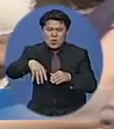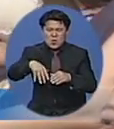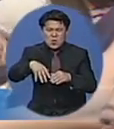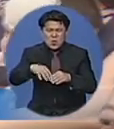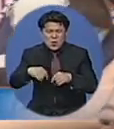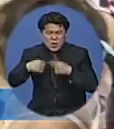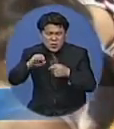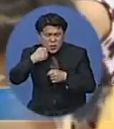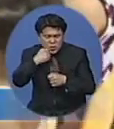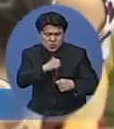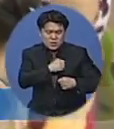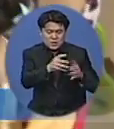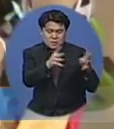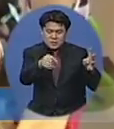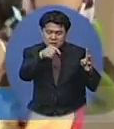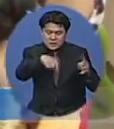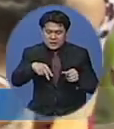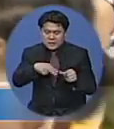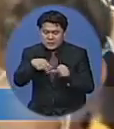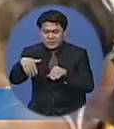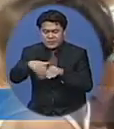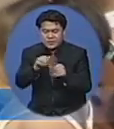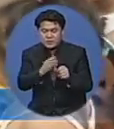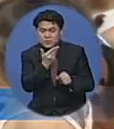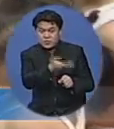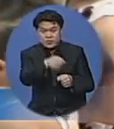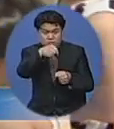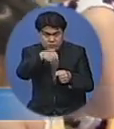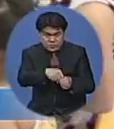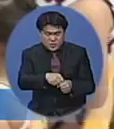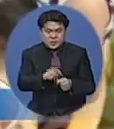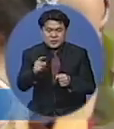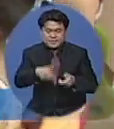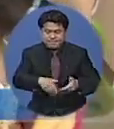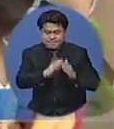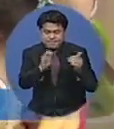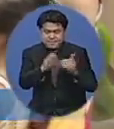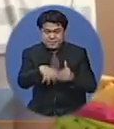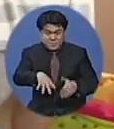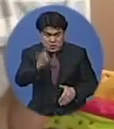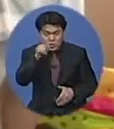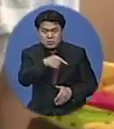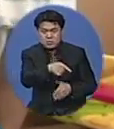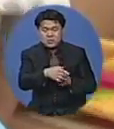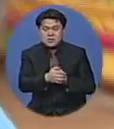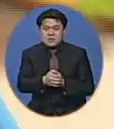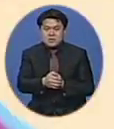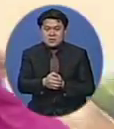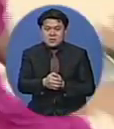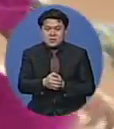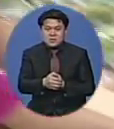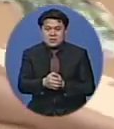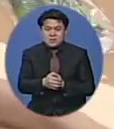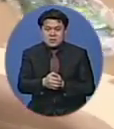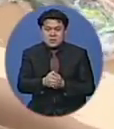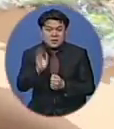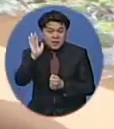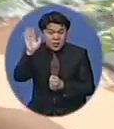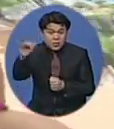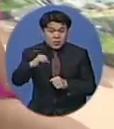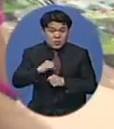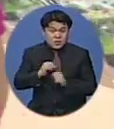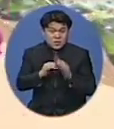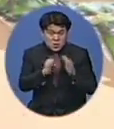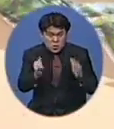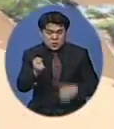동떨어진 군인 아파트에 정보문화 서비스를 제공하기 위해 설치한 첫 시설입니다. 앞으로